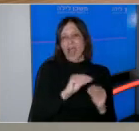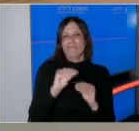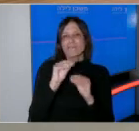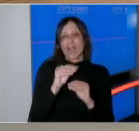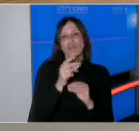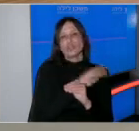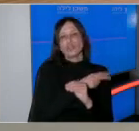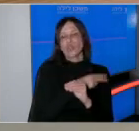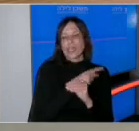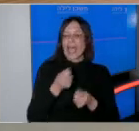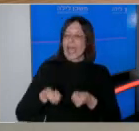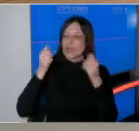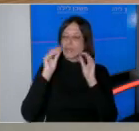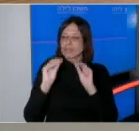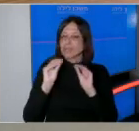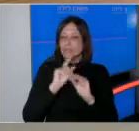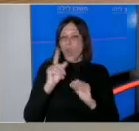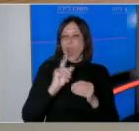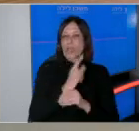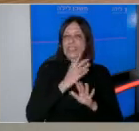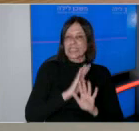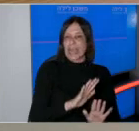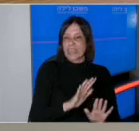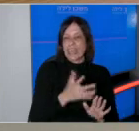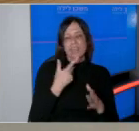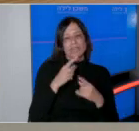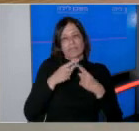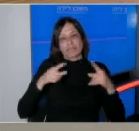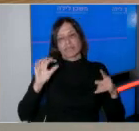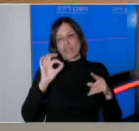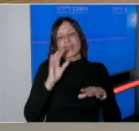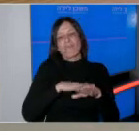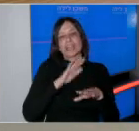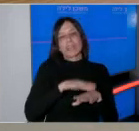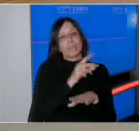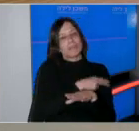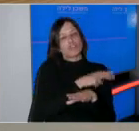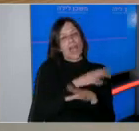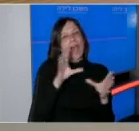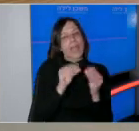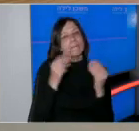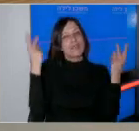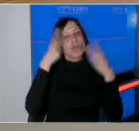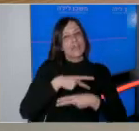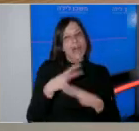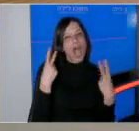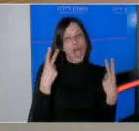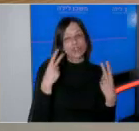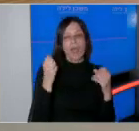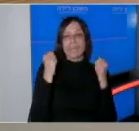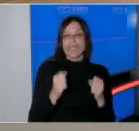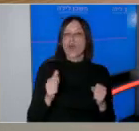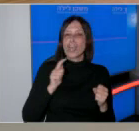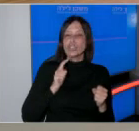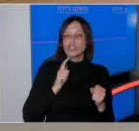שוטרים חינוך אנטי גזעני, יצירה מחודשת של מנעת תפקידי המשטרה, עם התובנה החשובה שביטחון אישי